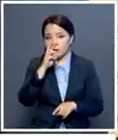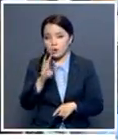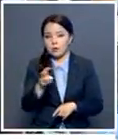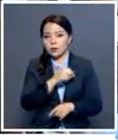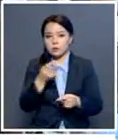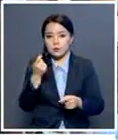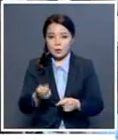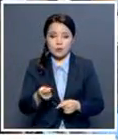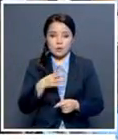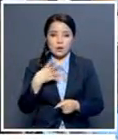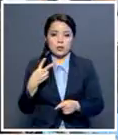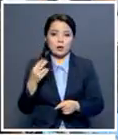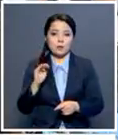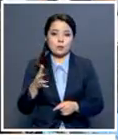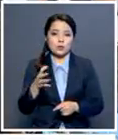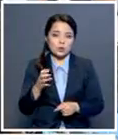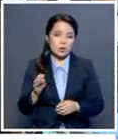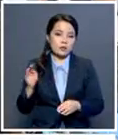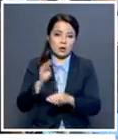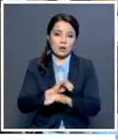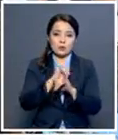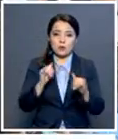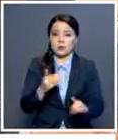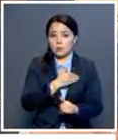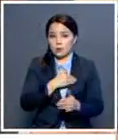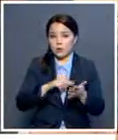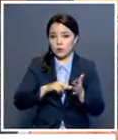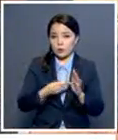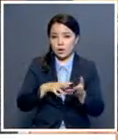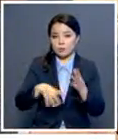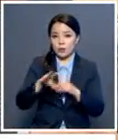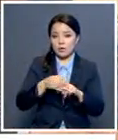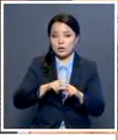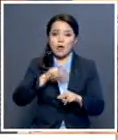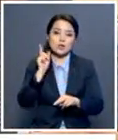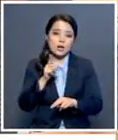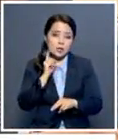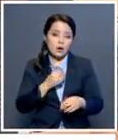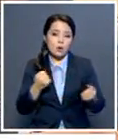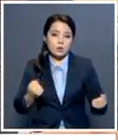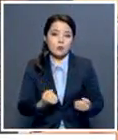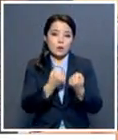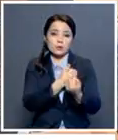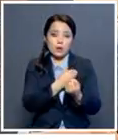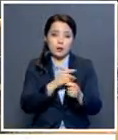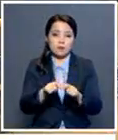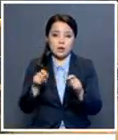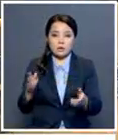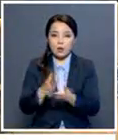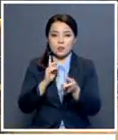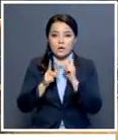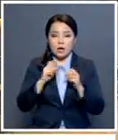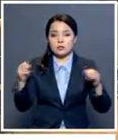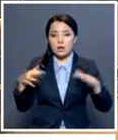деңгейін 42500 теңгеге дейін ұлғайту жоспарланып отыр. Жастарды қолдауға бағытталған шараларды назардан тыс қалмақ емес. Жиын